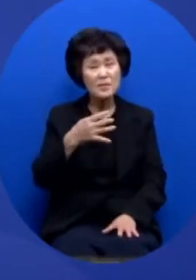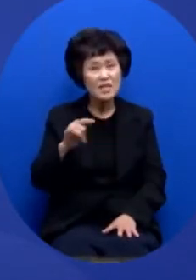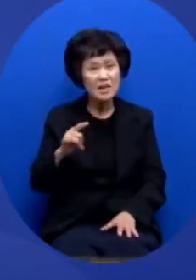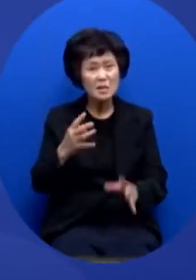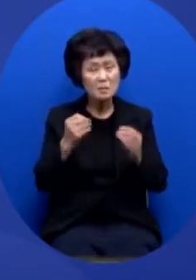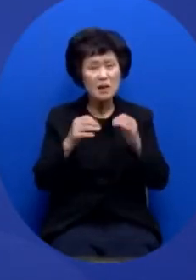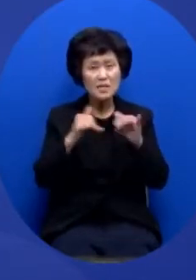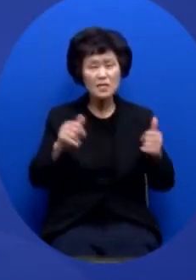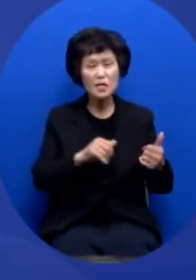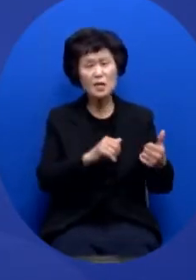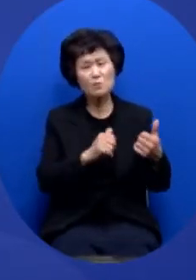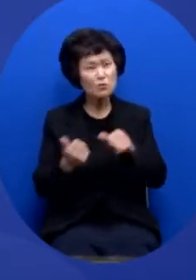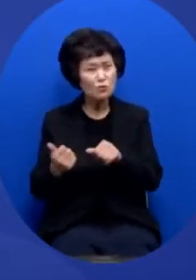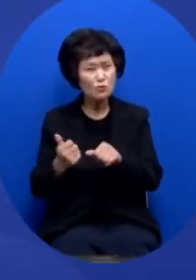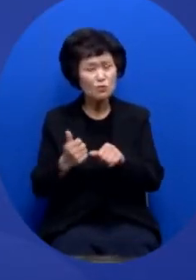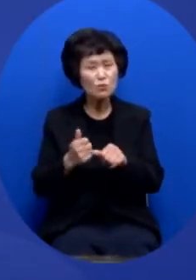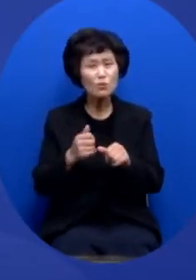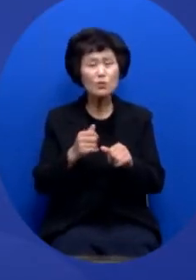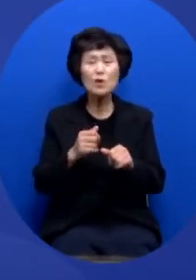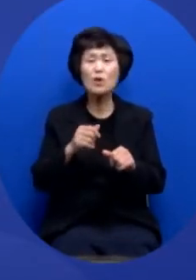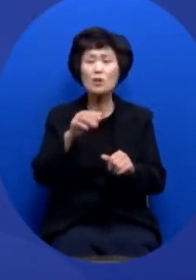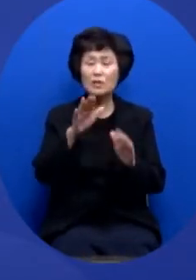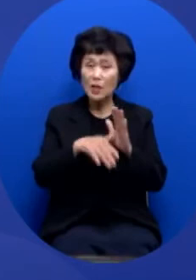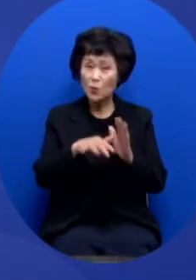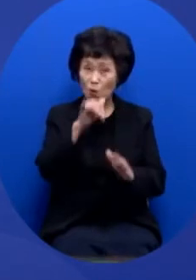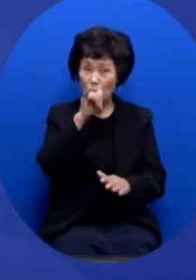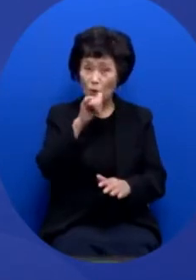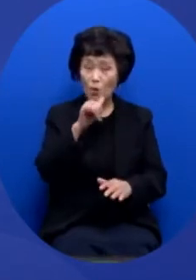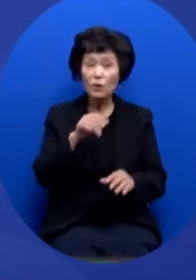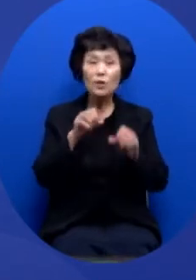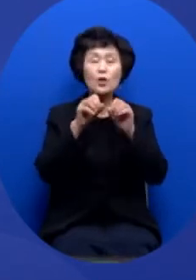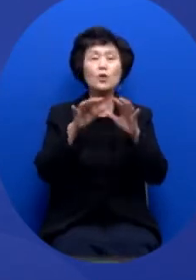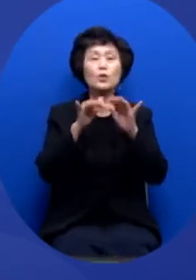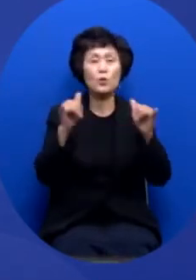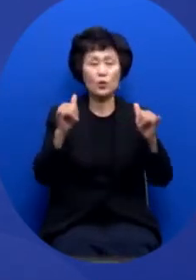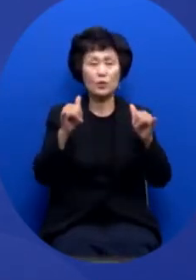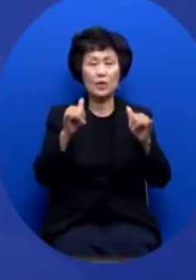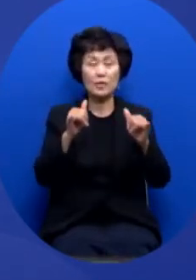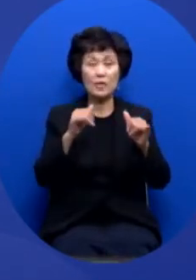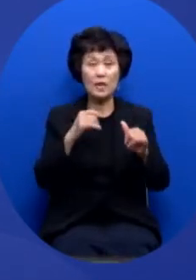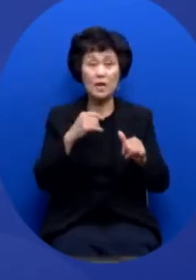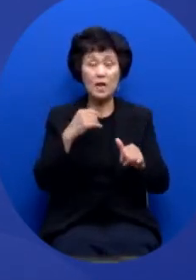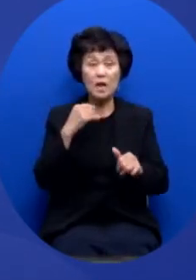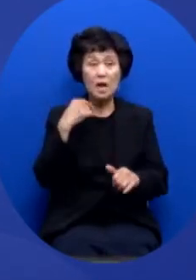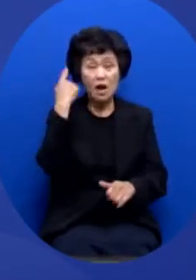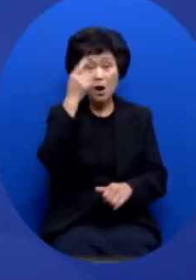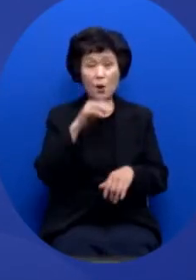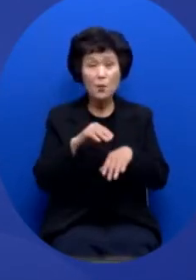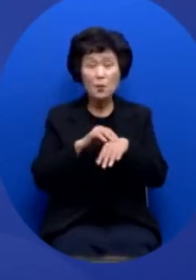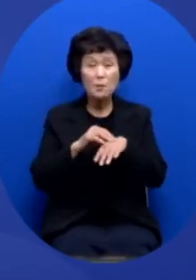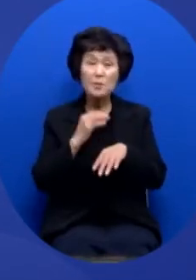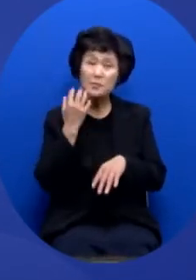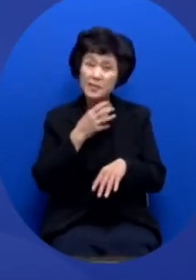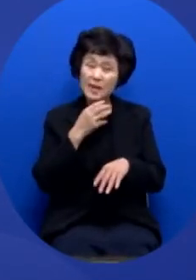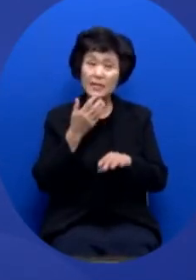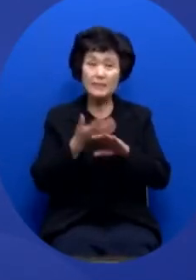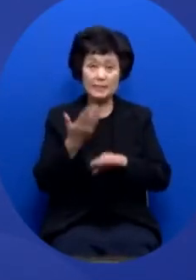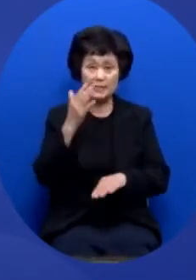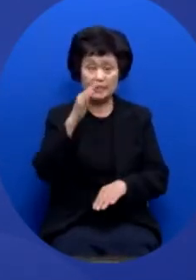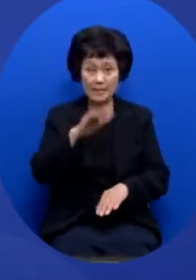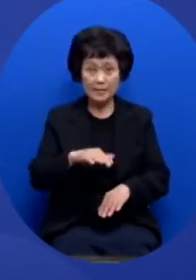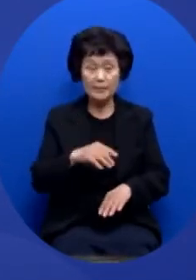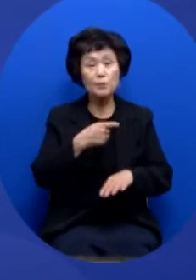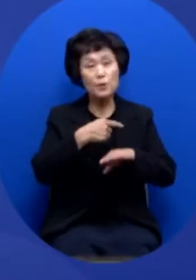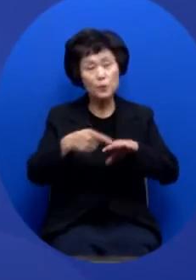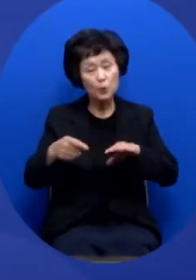그걸 도저히 현장을 도외시할 수 없어서 이제 함께 거의 이제 피부색은 다르지만은 거의 이제 어떻게 보면 애국심을 가지고 민족